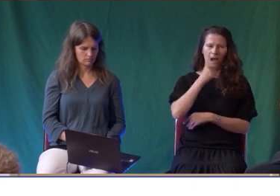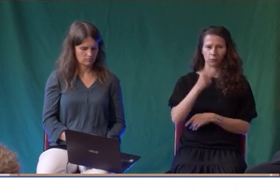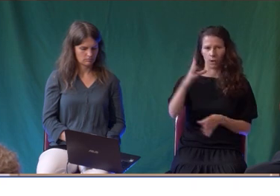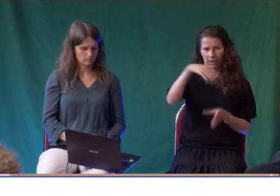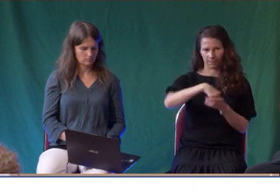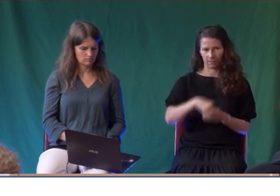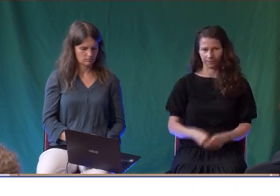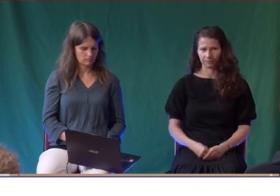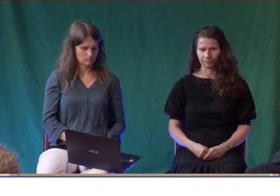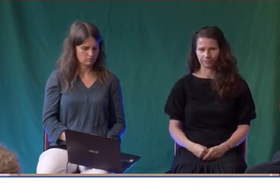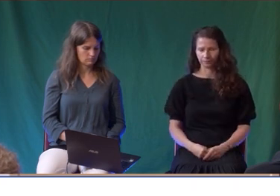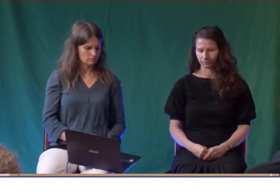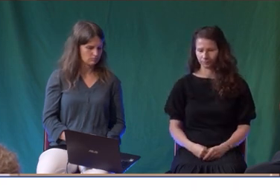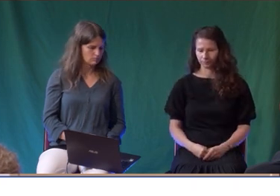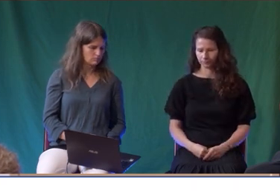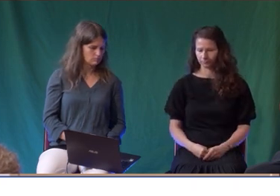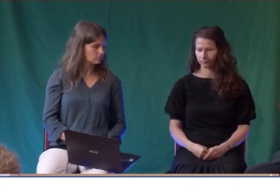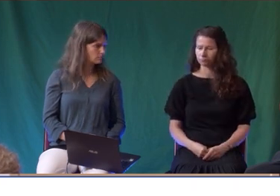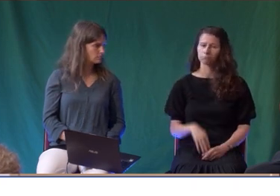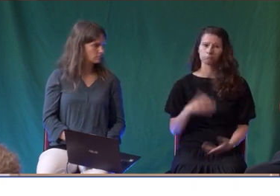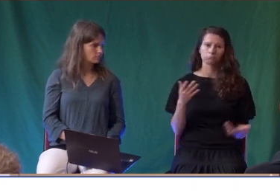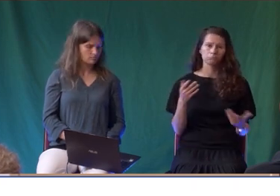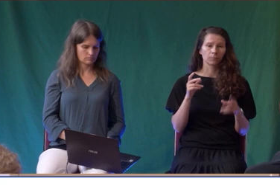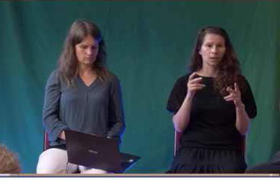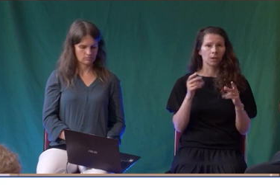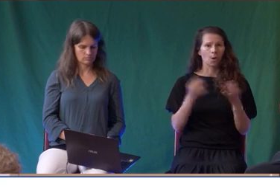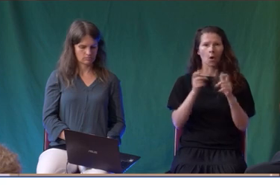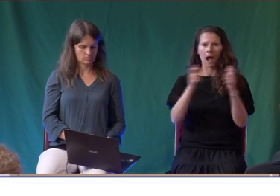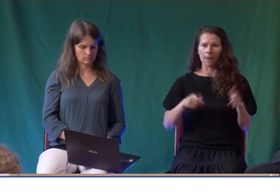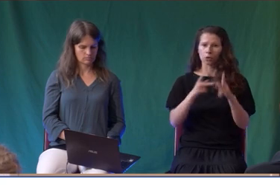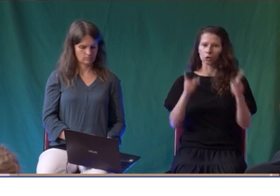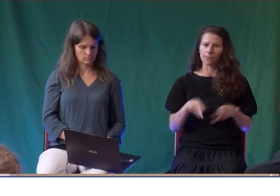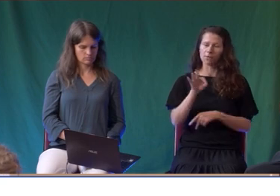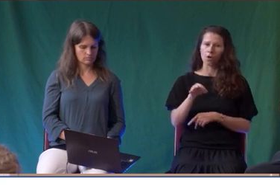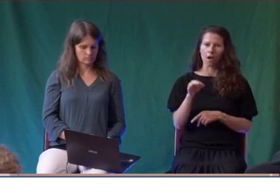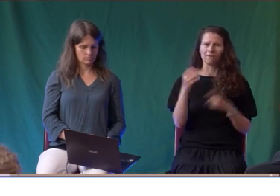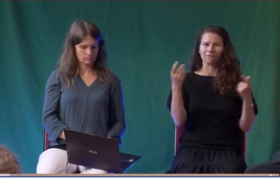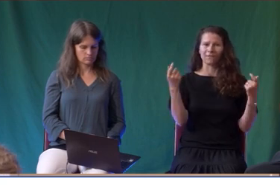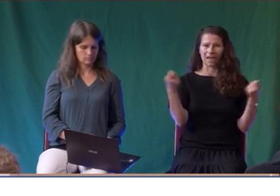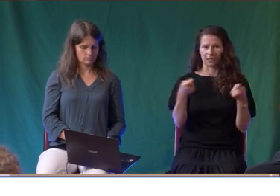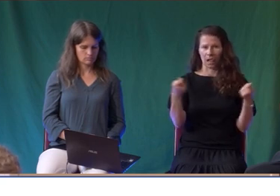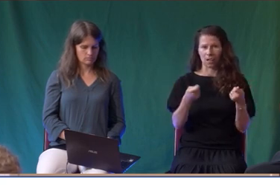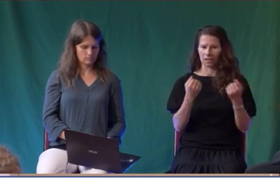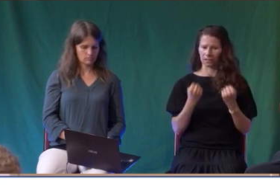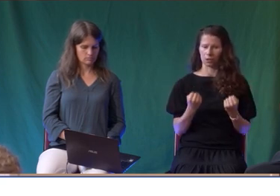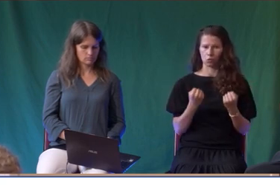und das offenkonzept entwickelt werden Raumkonzept für die finanzielle Absicherung der Assistenzleistungen